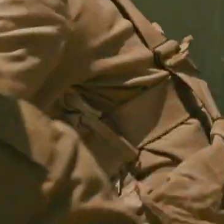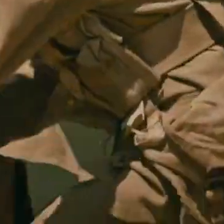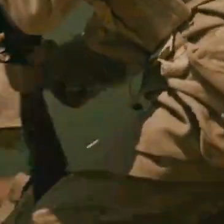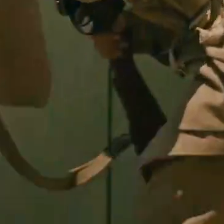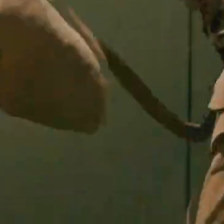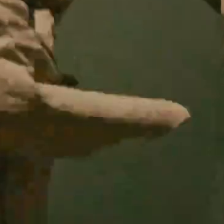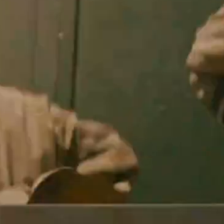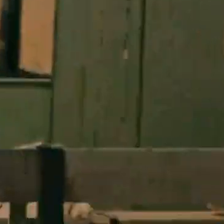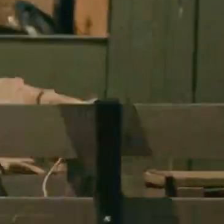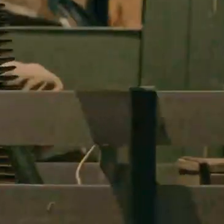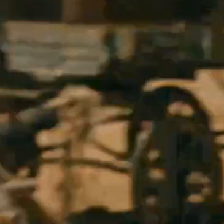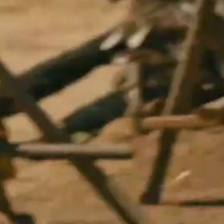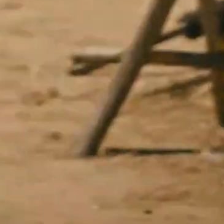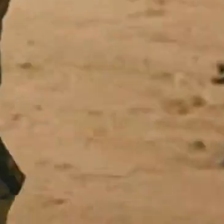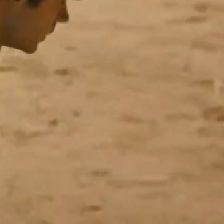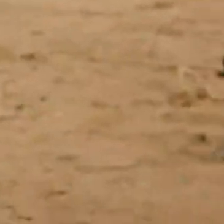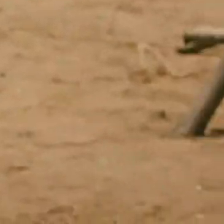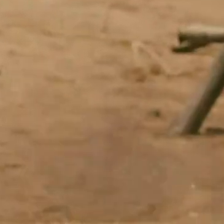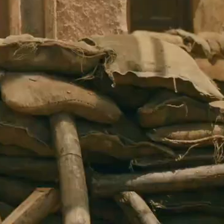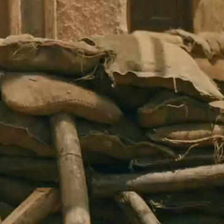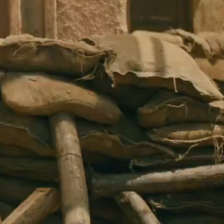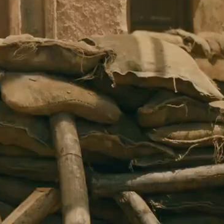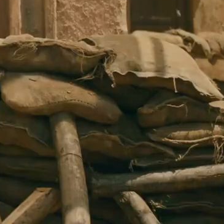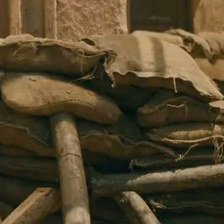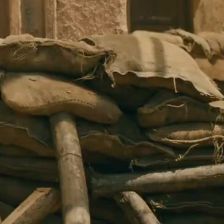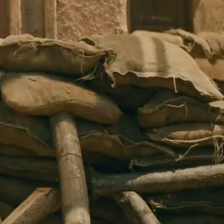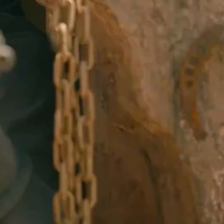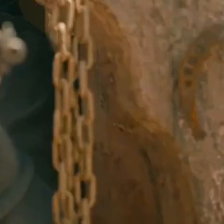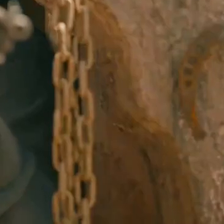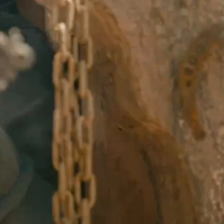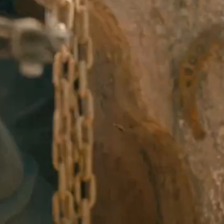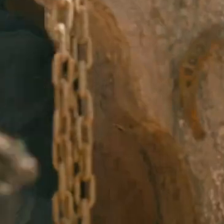Meydana yanaşan kamyonlardaki askerler iniyor.